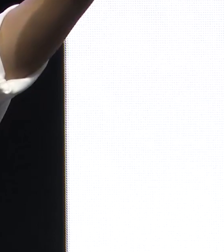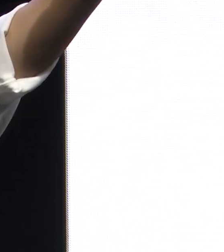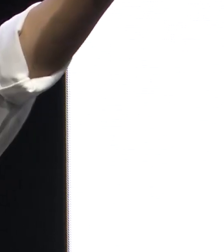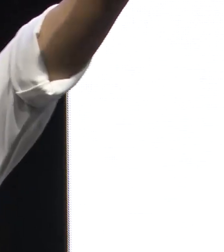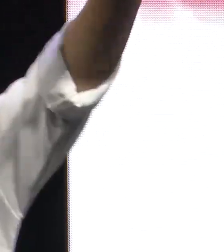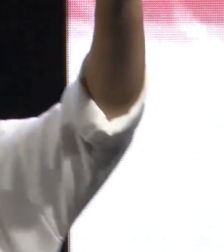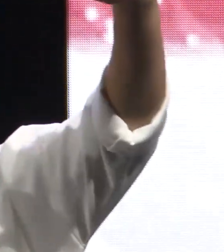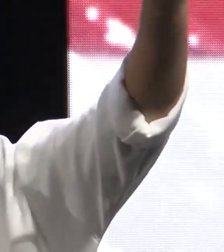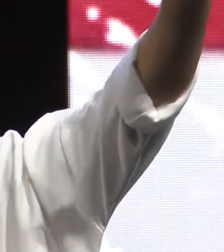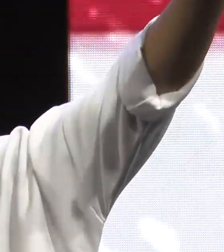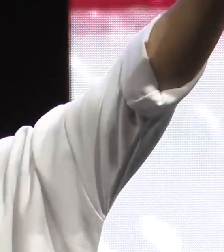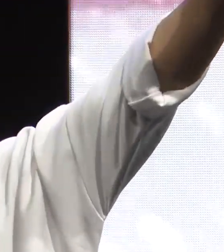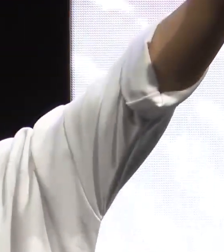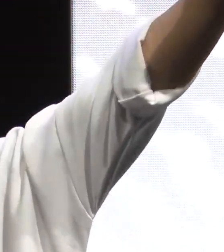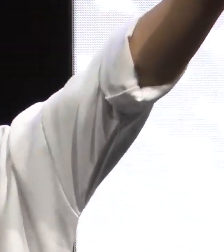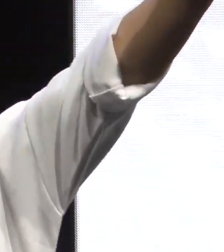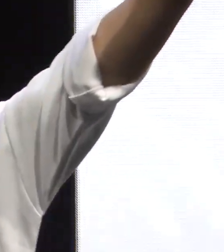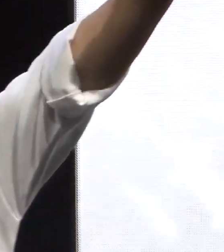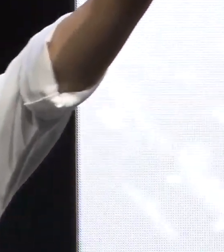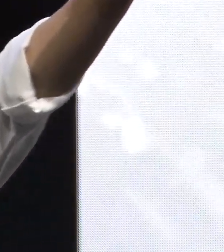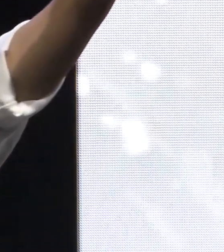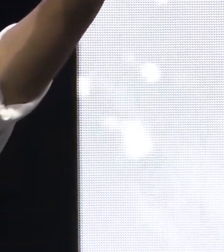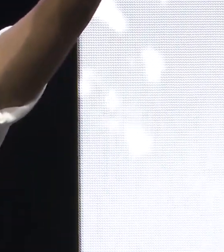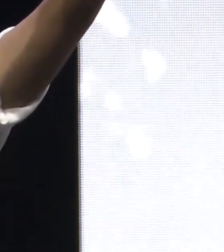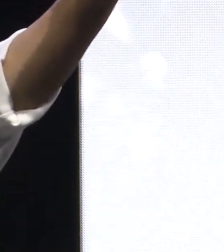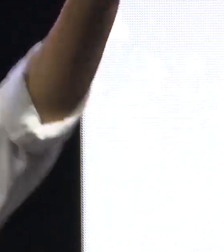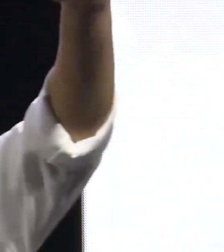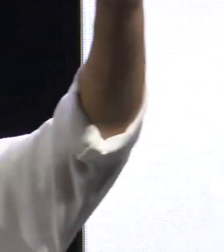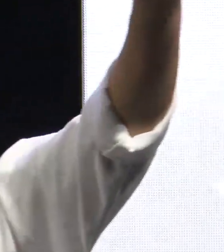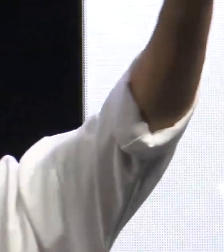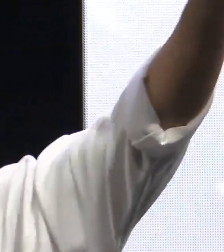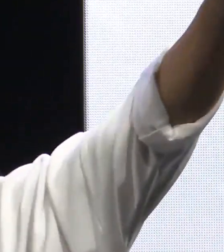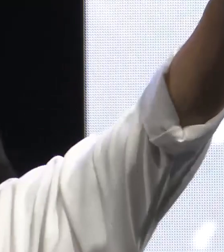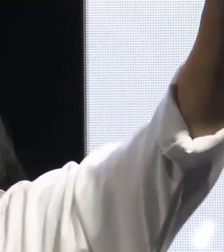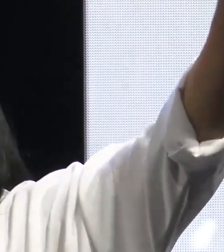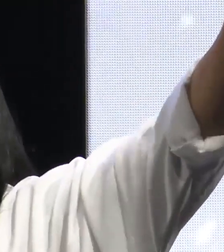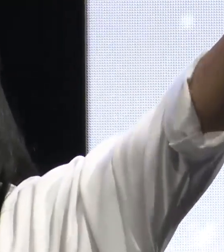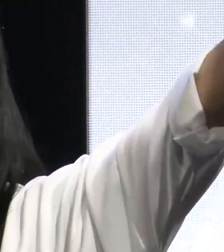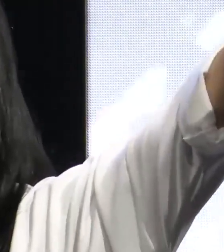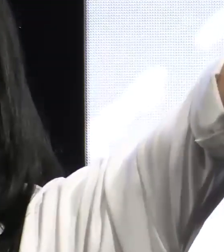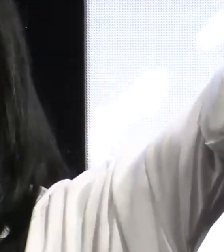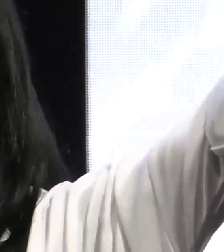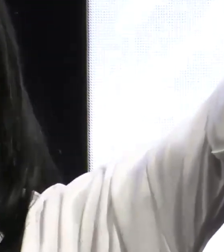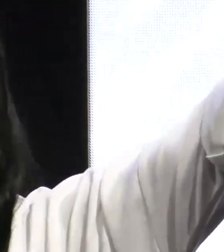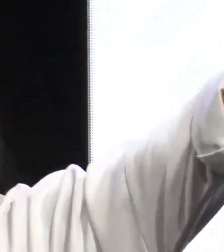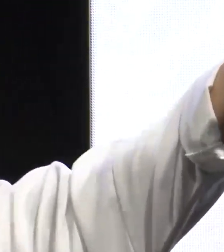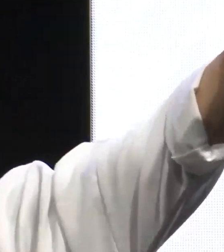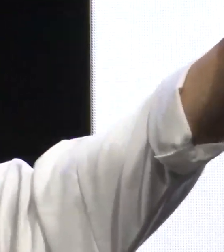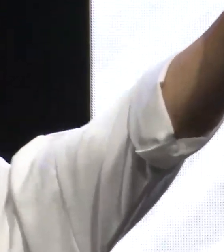ini. Indonesia di hatimu, Indonesia kau sayangi.